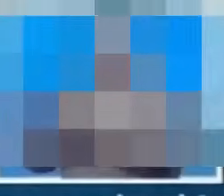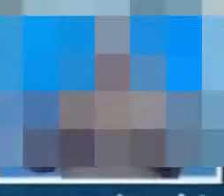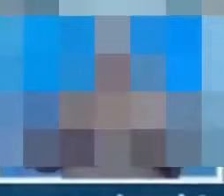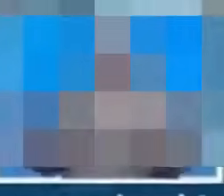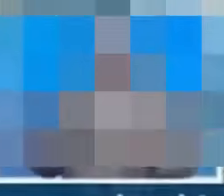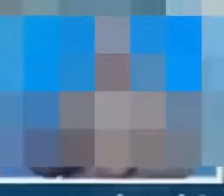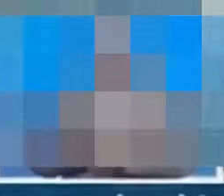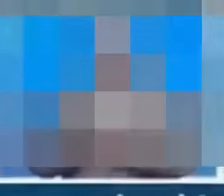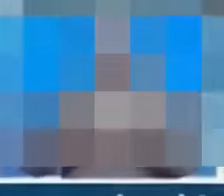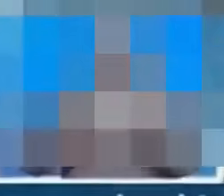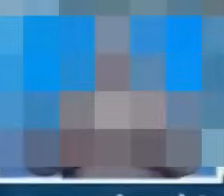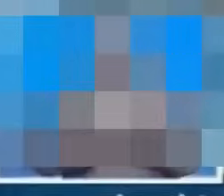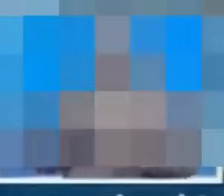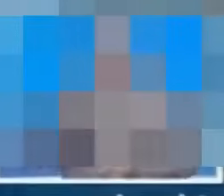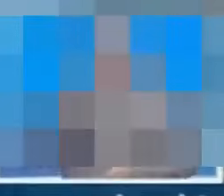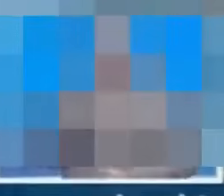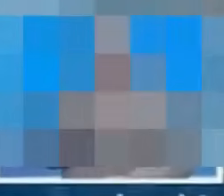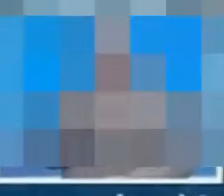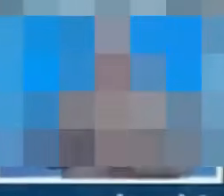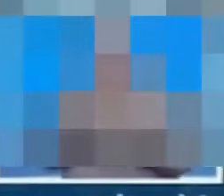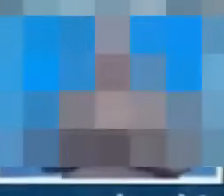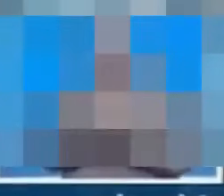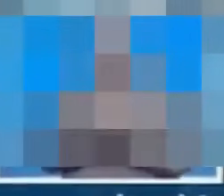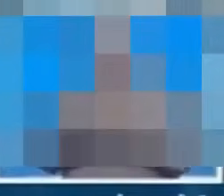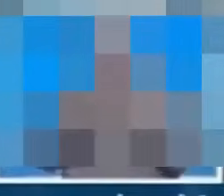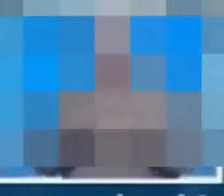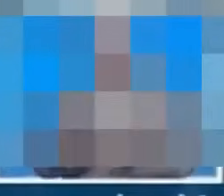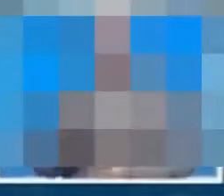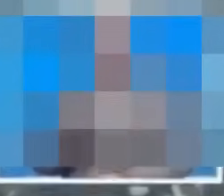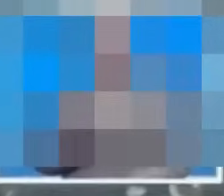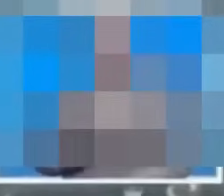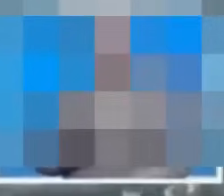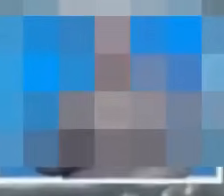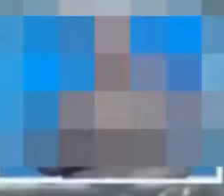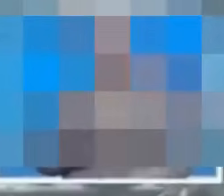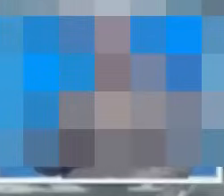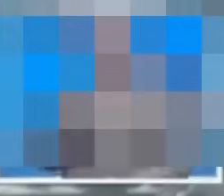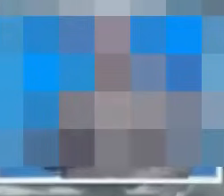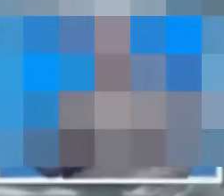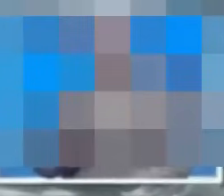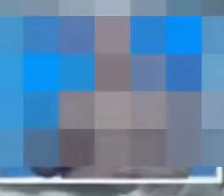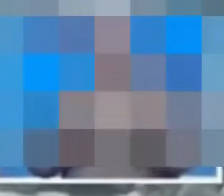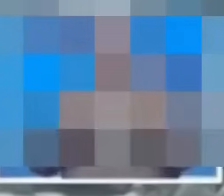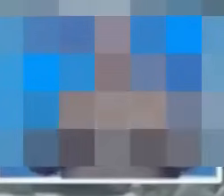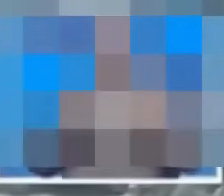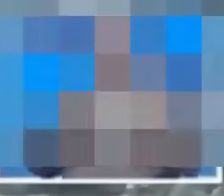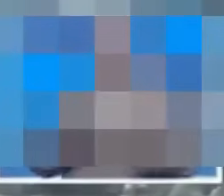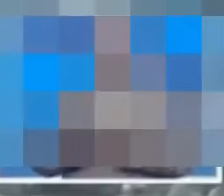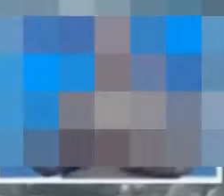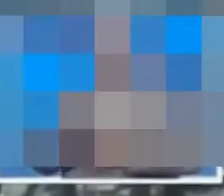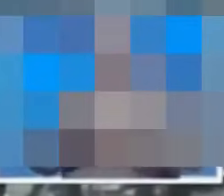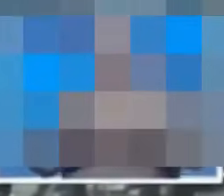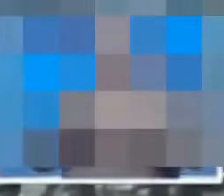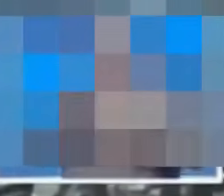شرق وشمال خان يونس قصفا مدفعيا على مناطق متفرقة، حيث استشهد شخص وأصيب آخرون في